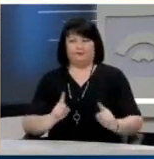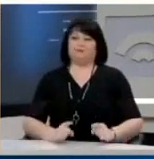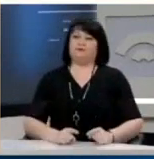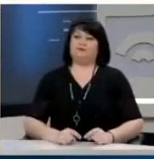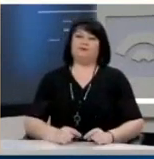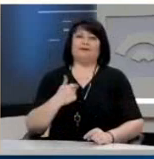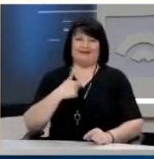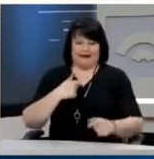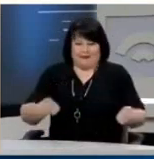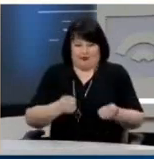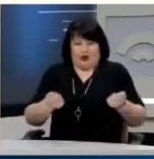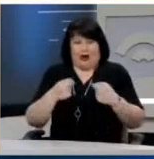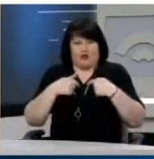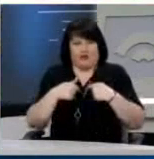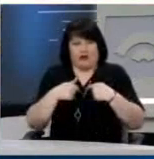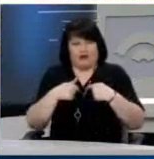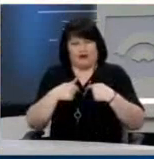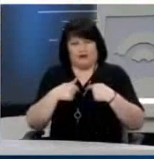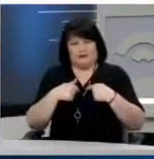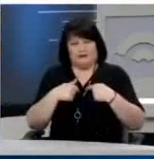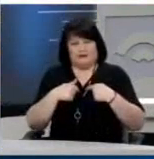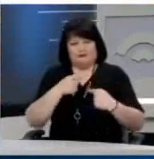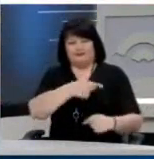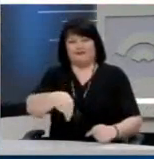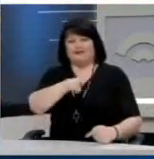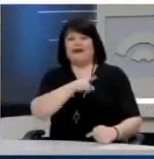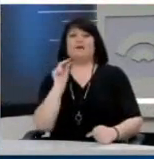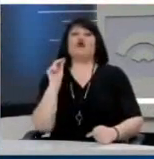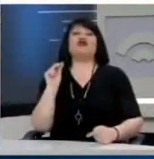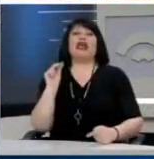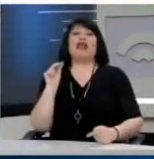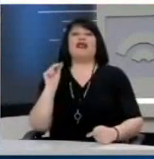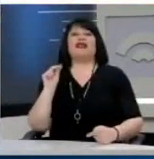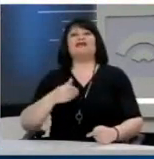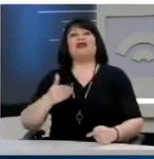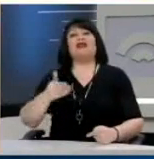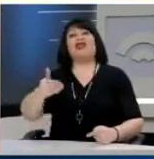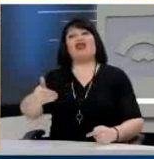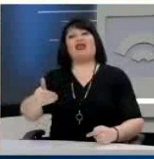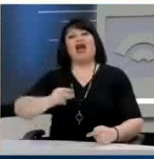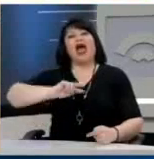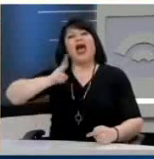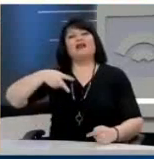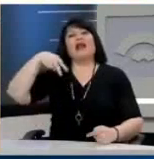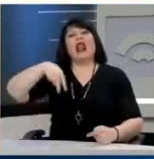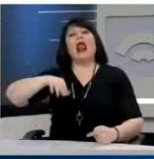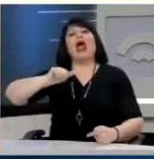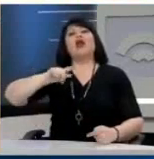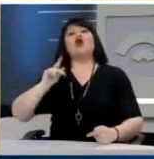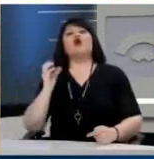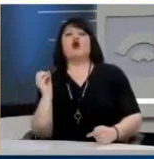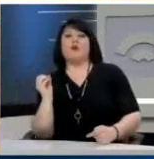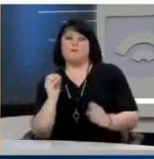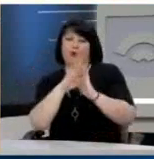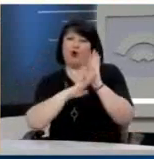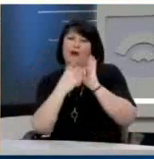ανάμεσα σε αυτό που κάνουμε εμείς και σε αυτό που υπόσχεστε εσείς κρύβοντας το αντιλαϊκό σας πρόγραμμα. Διότι